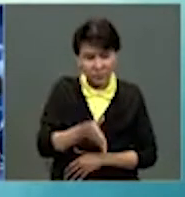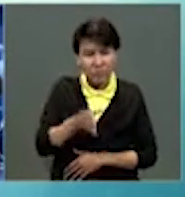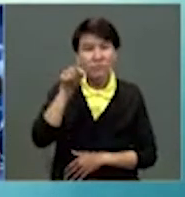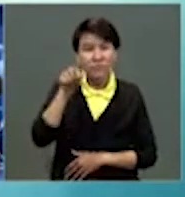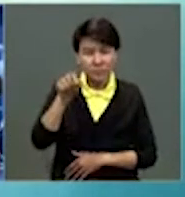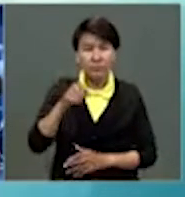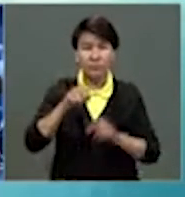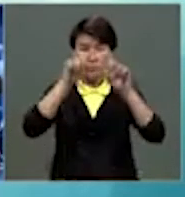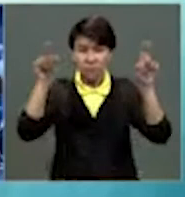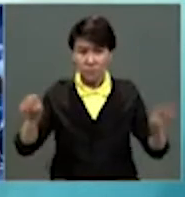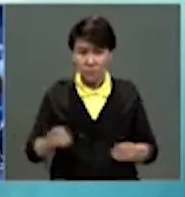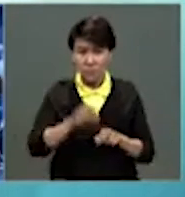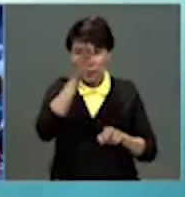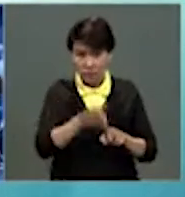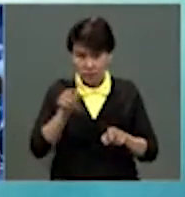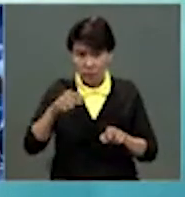อีก 2